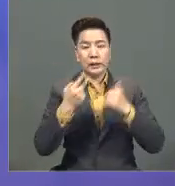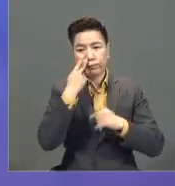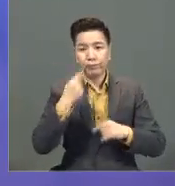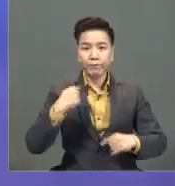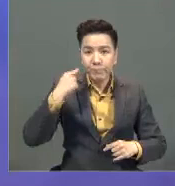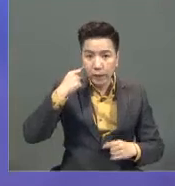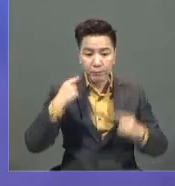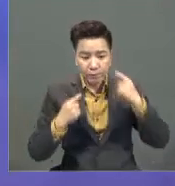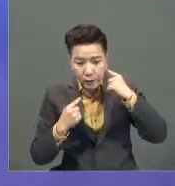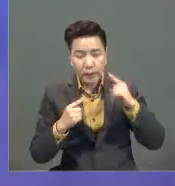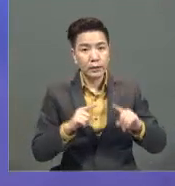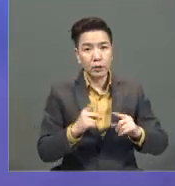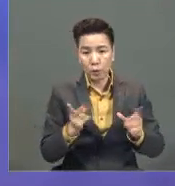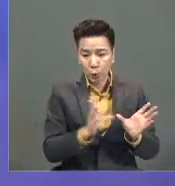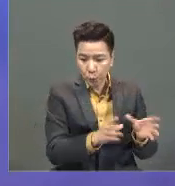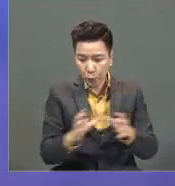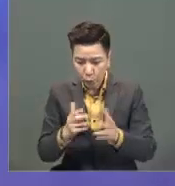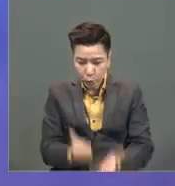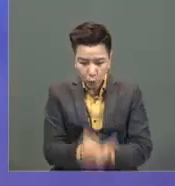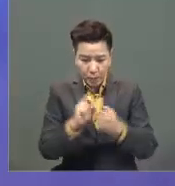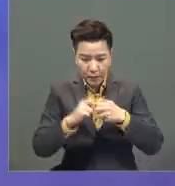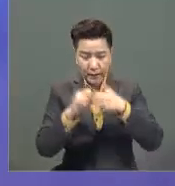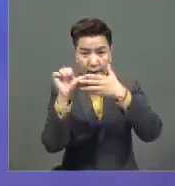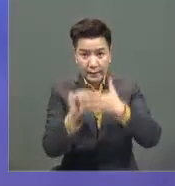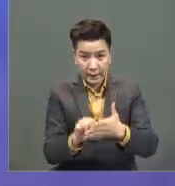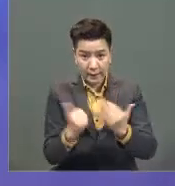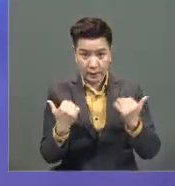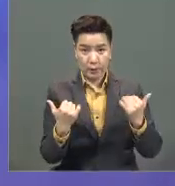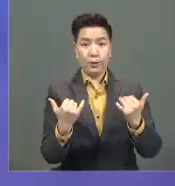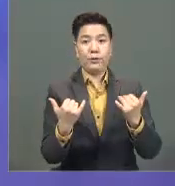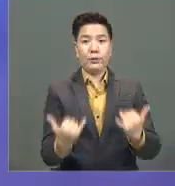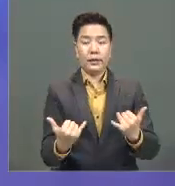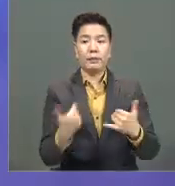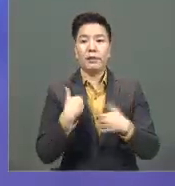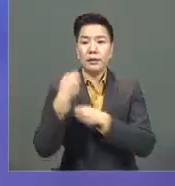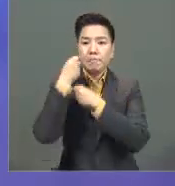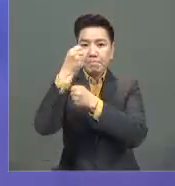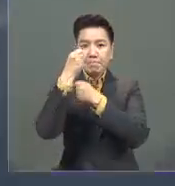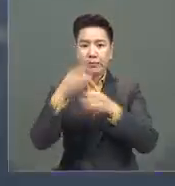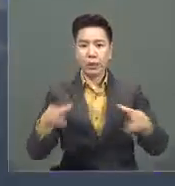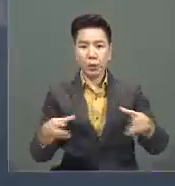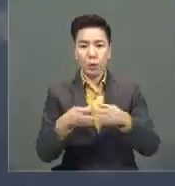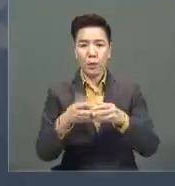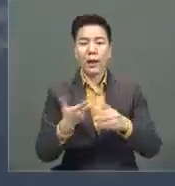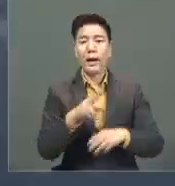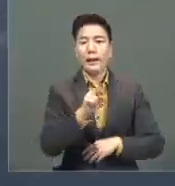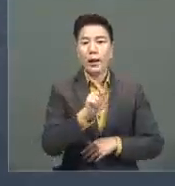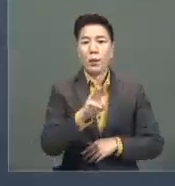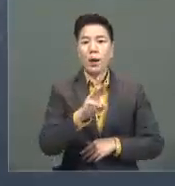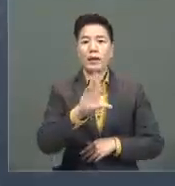รับฟังความคิดเห็นเพื่อจะมาช่วยกันแก้ปัญหาค่ะโดยในวันนี้นะคะจะมีการชุมนุมของกลุ่มแนวร่วมนว